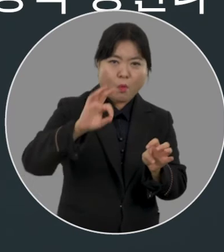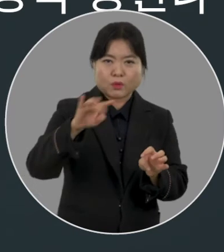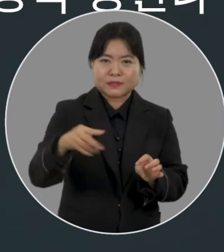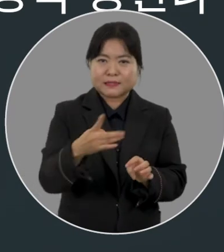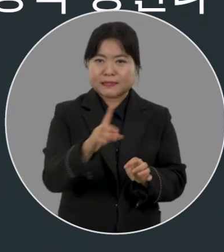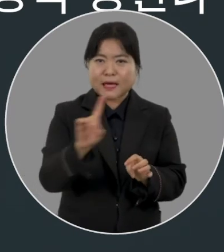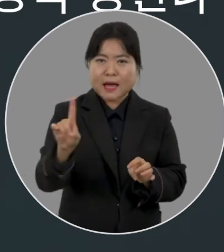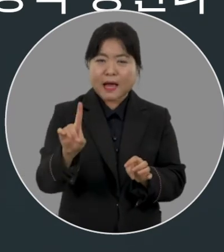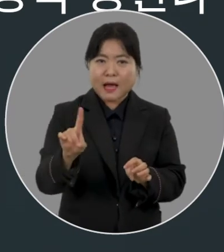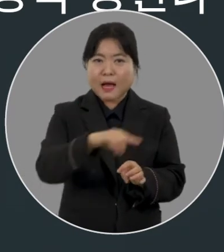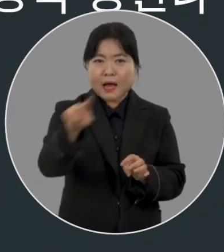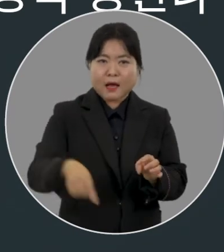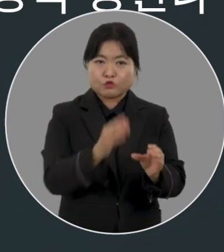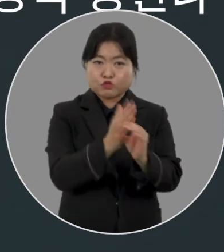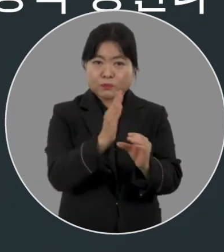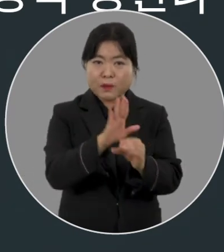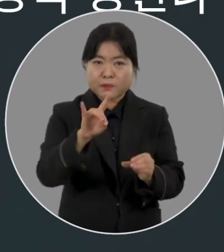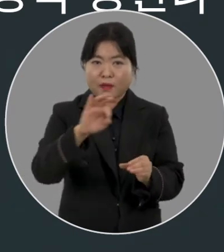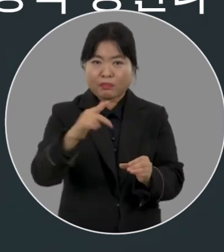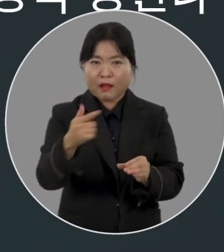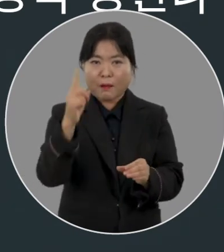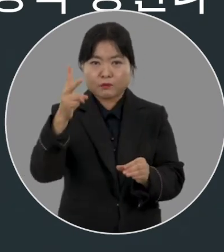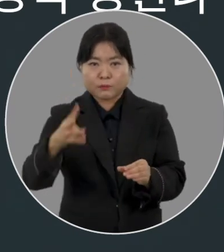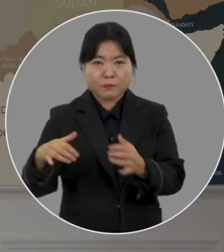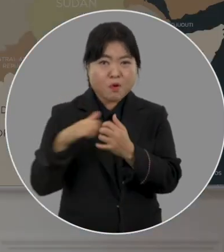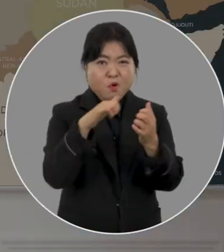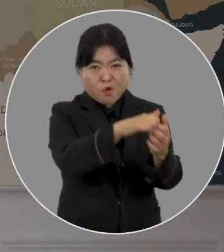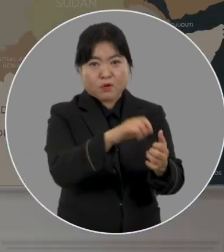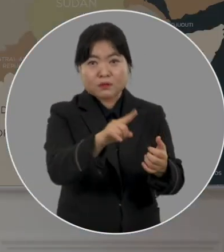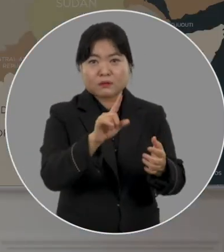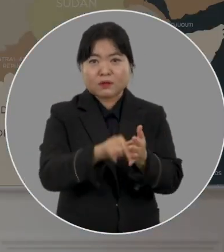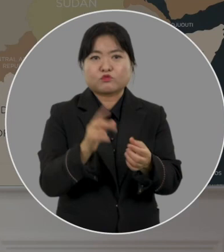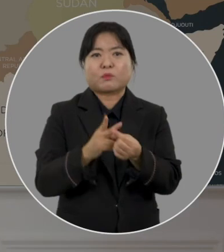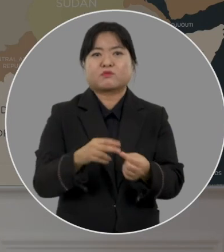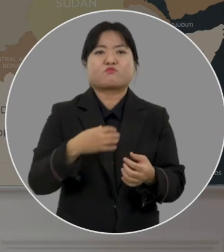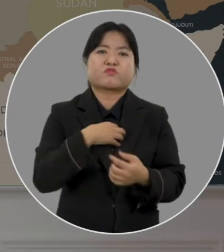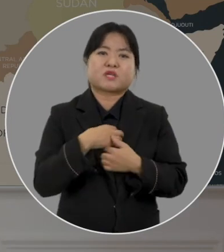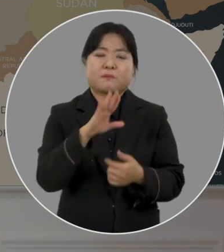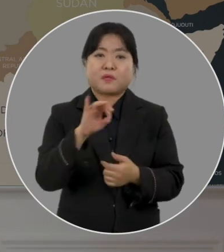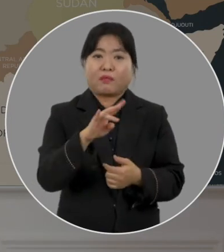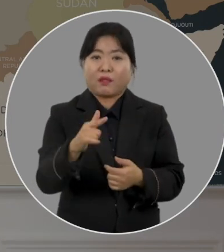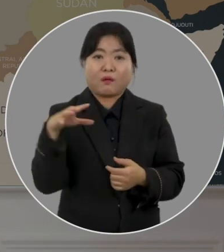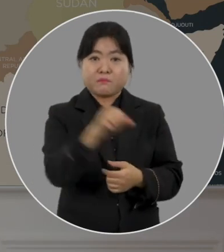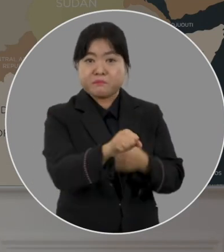합스부르크가의 심장부인 비엔나가 세 차례 공격당합니다. 이게 두 번째 위기입니다. 비엔나가 뚫리면 스칸디나비아 북쪽까지